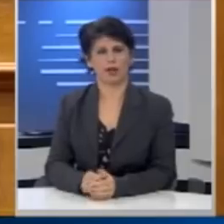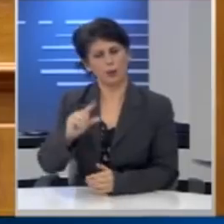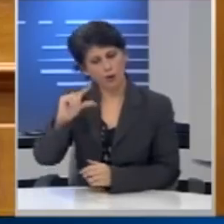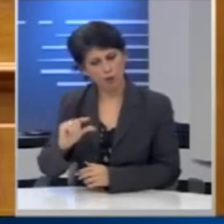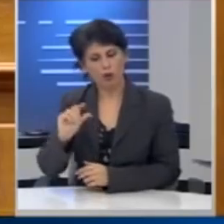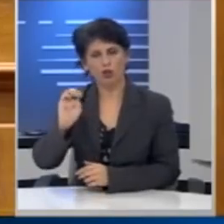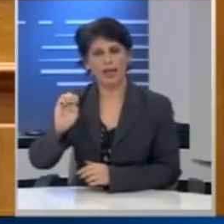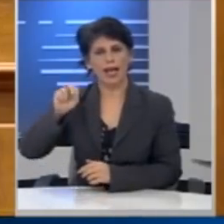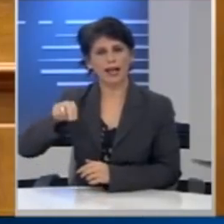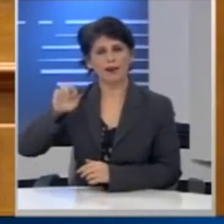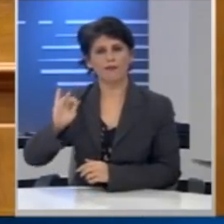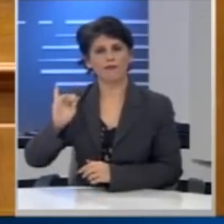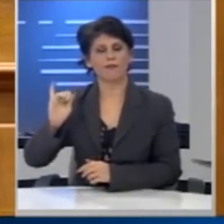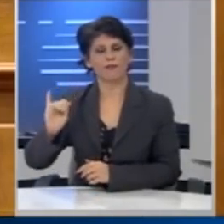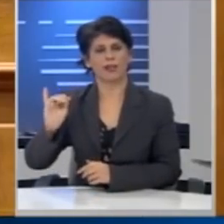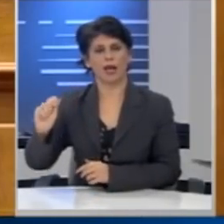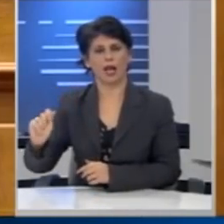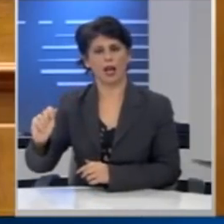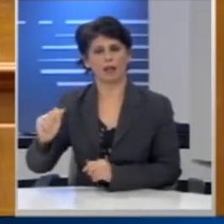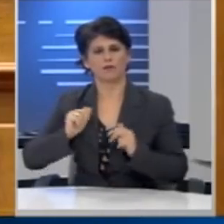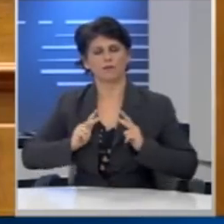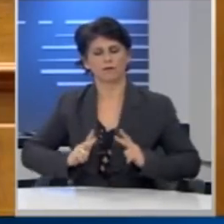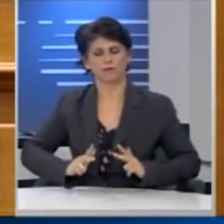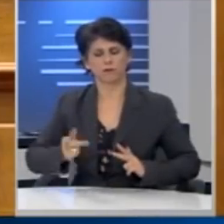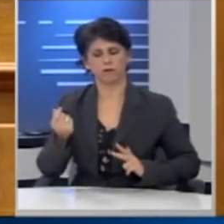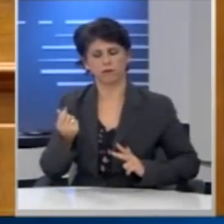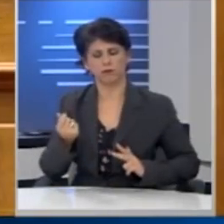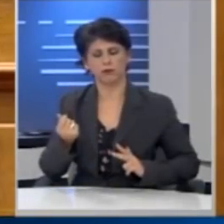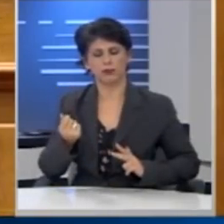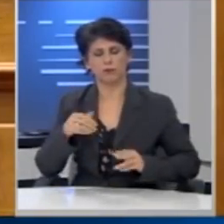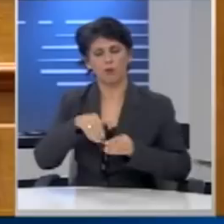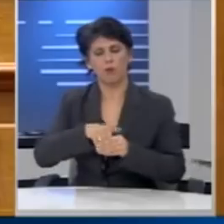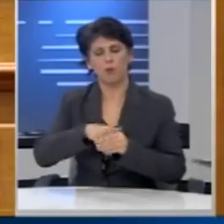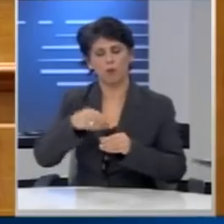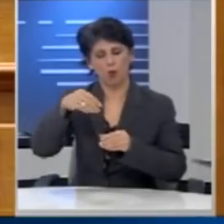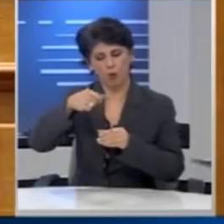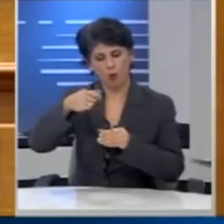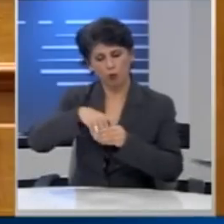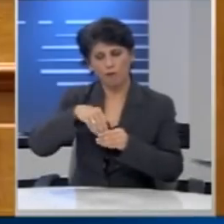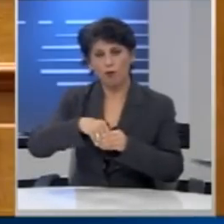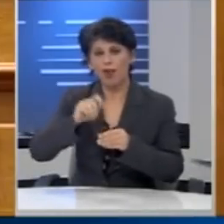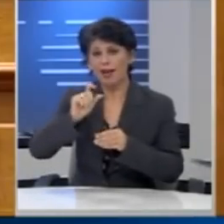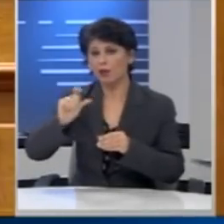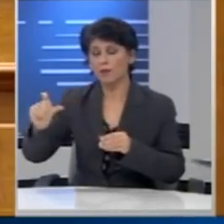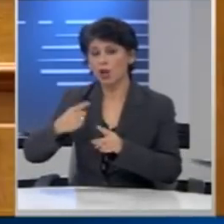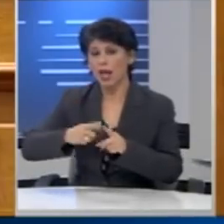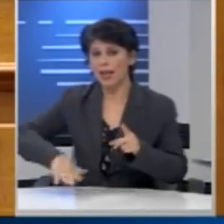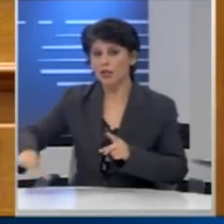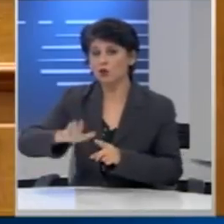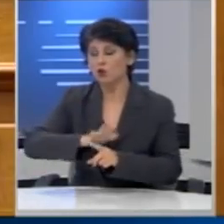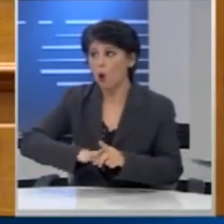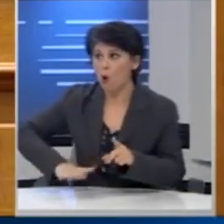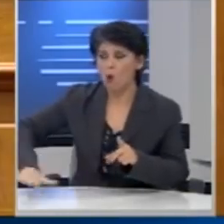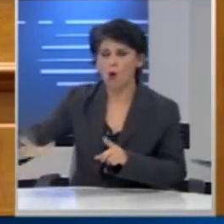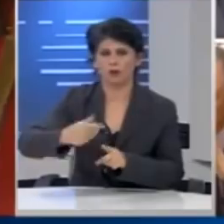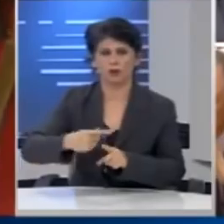ένφια ανακουφίζει το πορτοφόλι εκατομμυρίων Ελλήνων σε όλη τη χώρα. Ταυτόχρονα όμως, σε συνδυασμό με κίνητρα όπως η